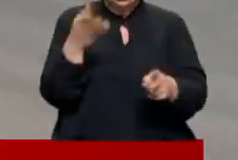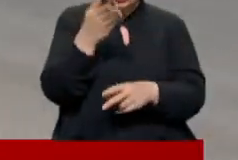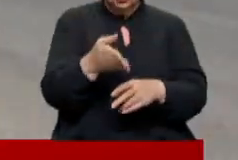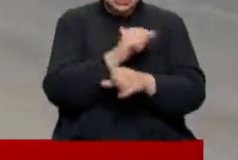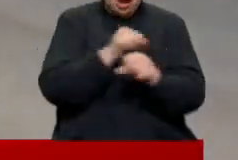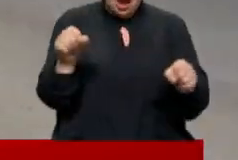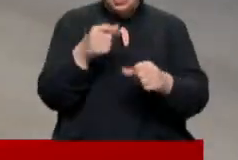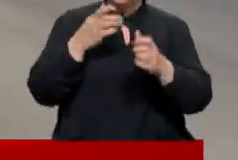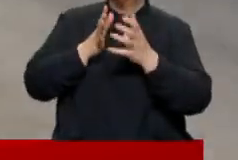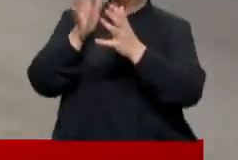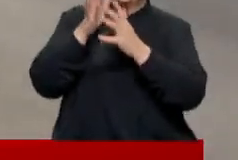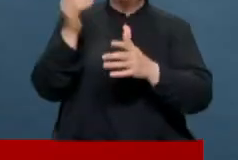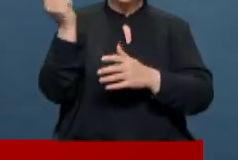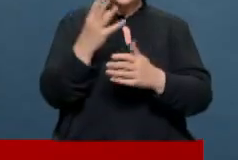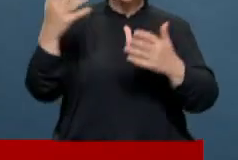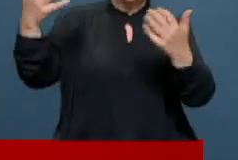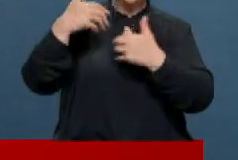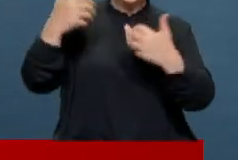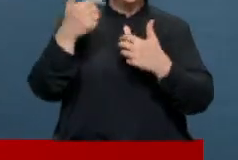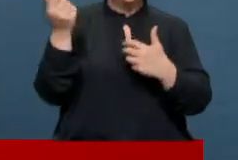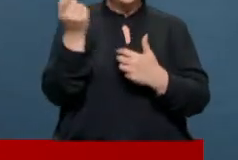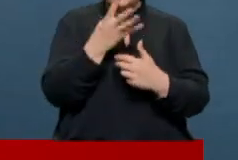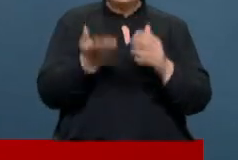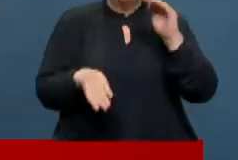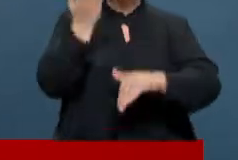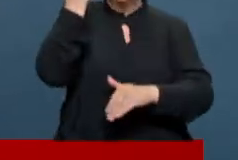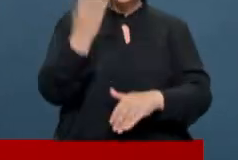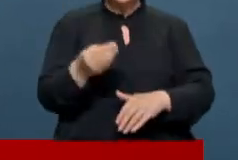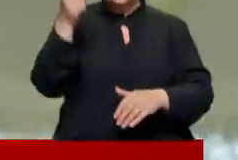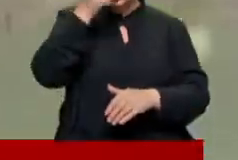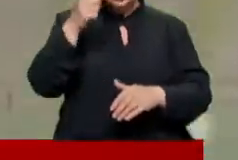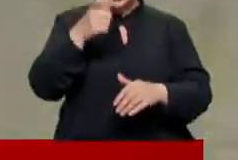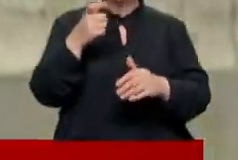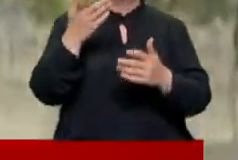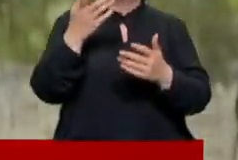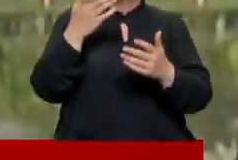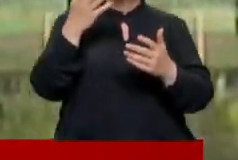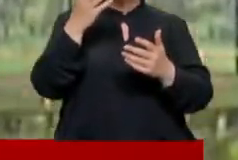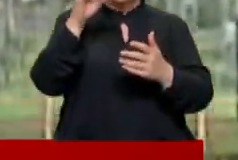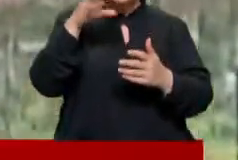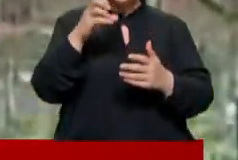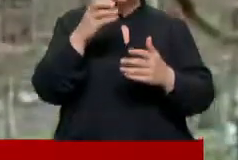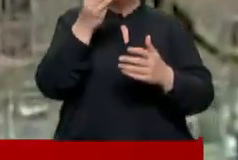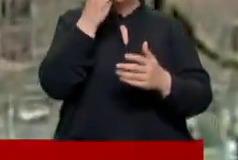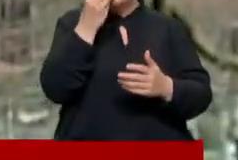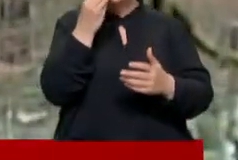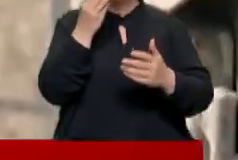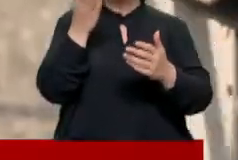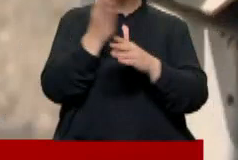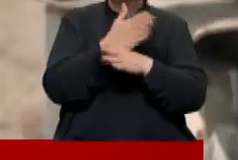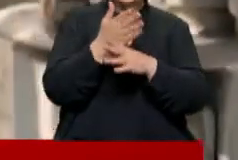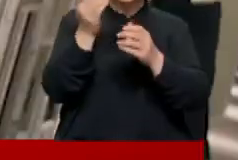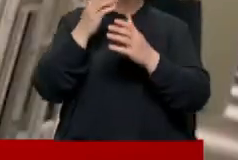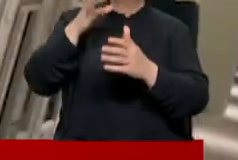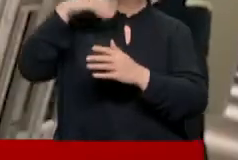Yani ithalat rakamlarının ihracat rakamlarından fazla olması. Türkiye enerjiden ham madde, ara mal teminine kadar birçok